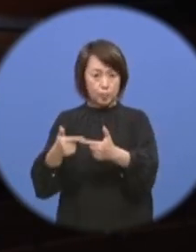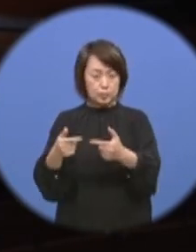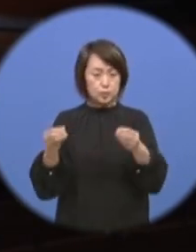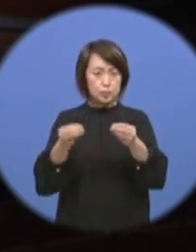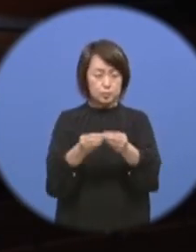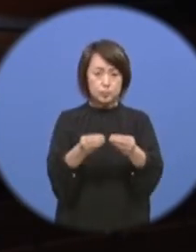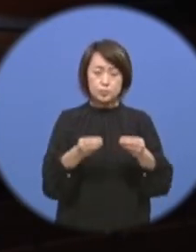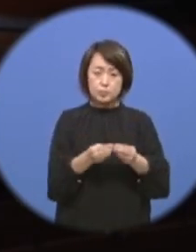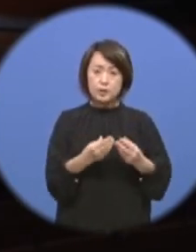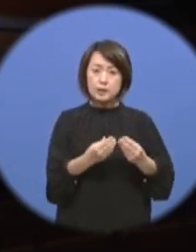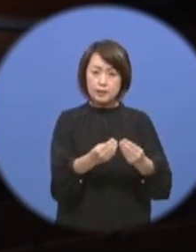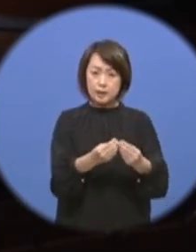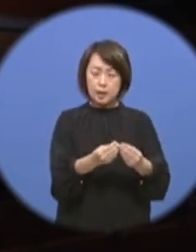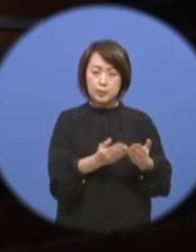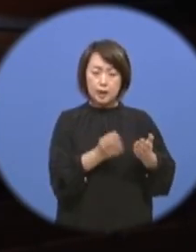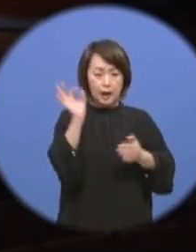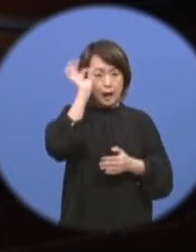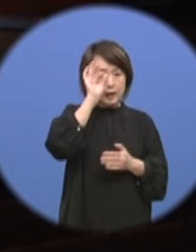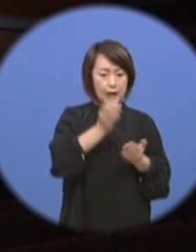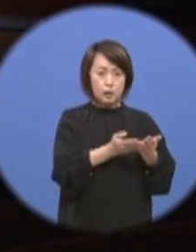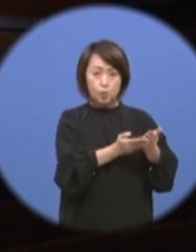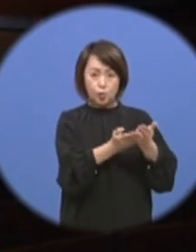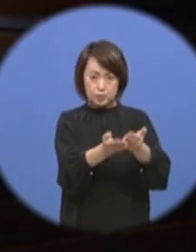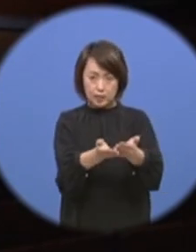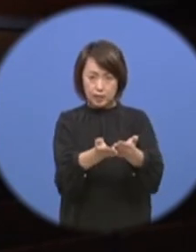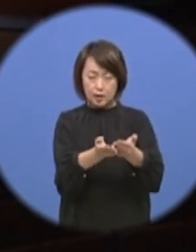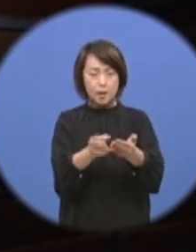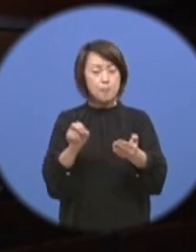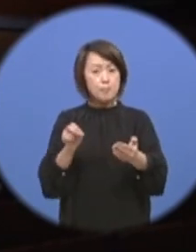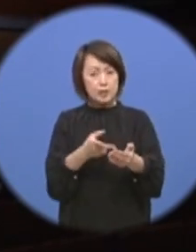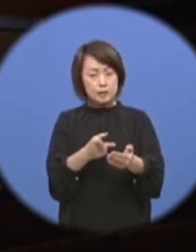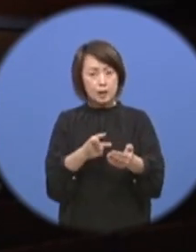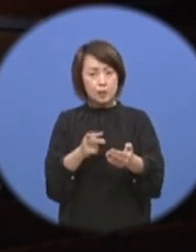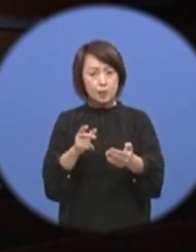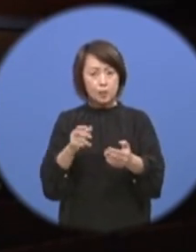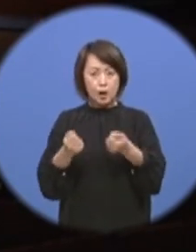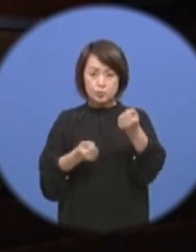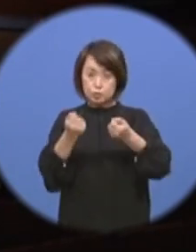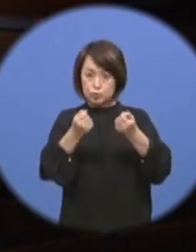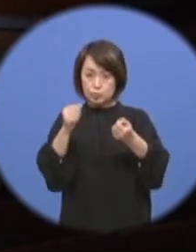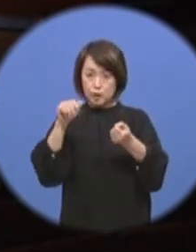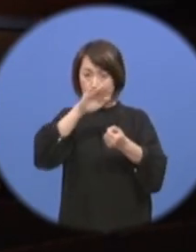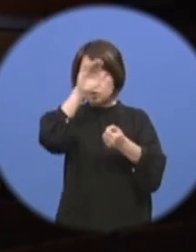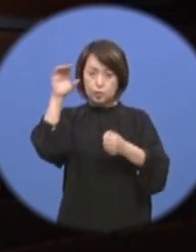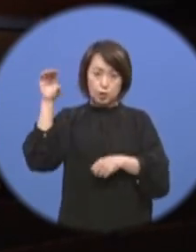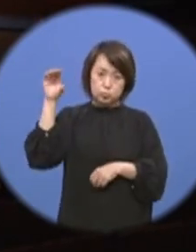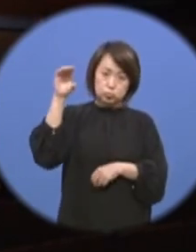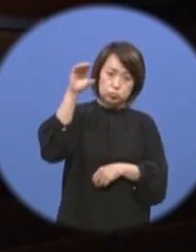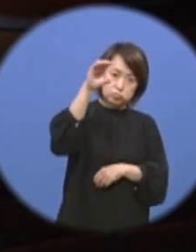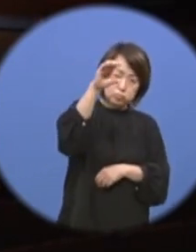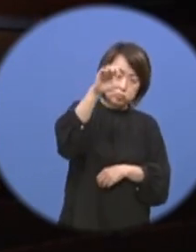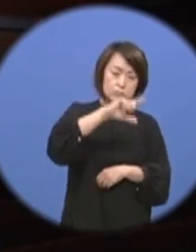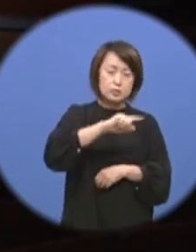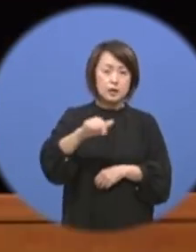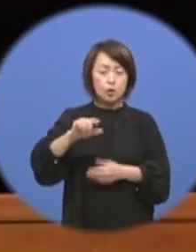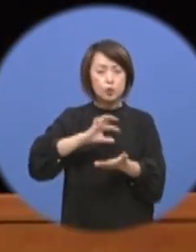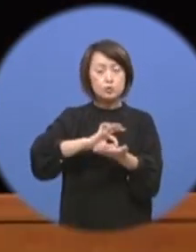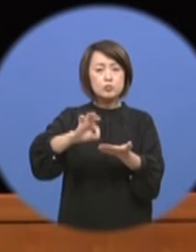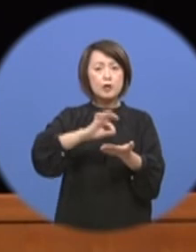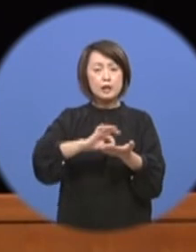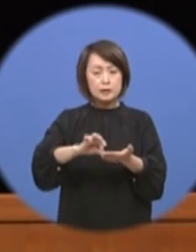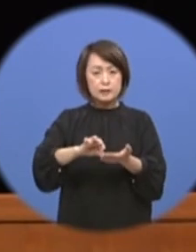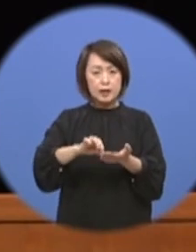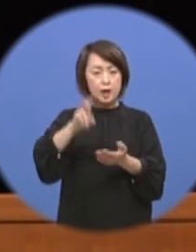でクルーズ船やりまーーの場合によっては空飛ぶ自動車を活用してですねバック会場から